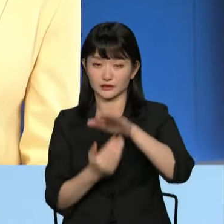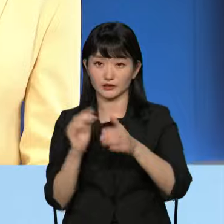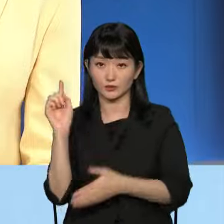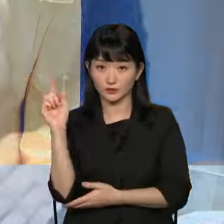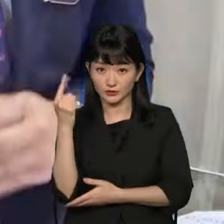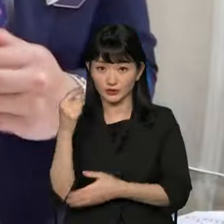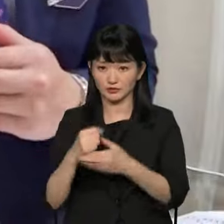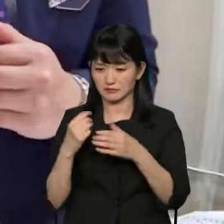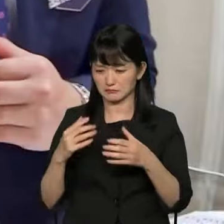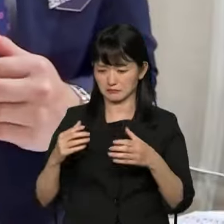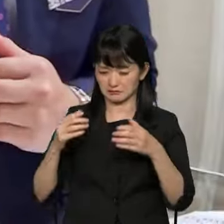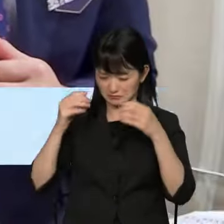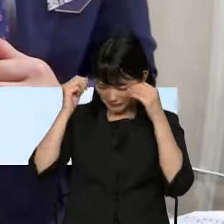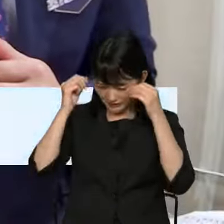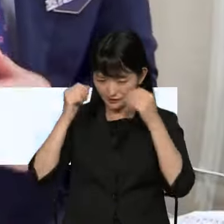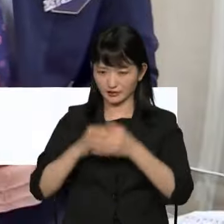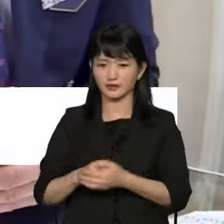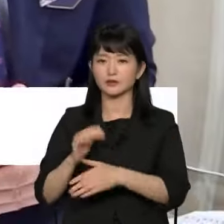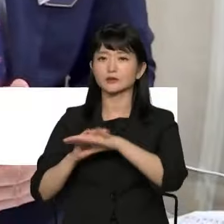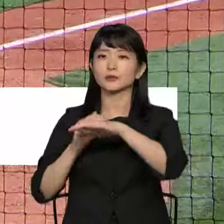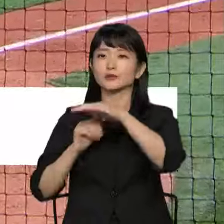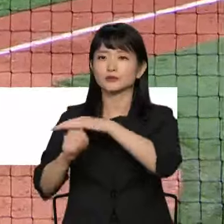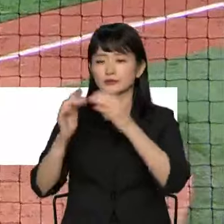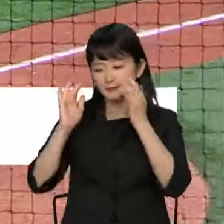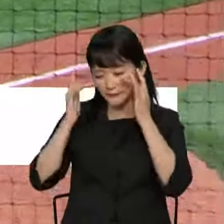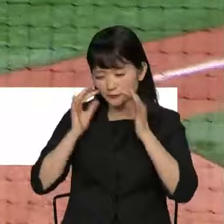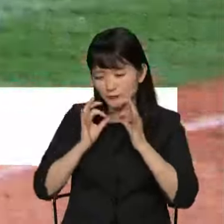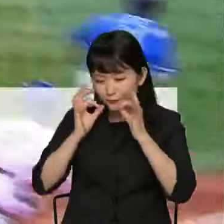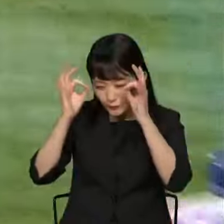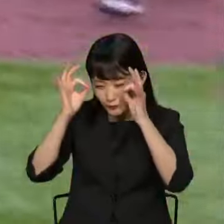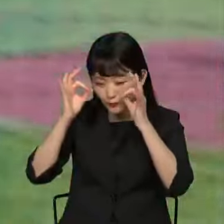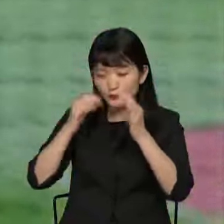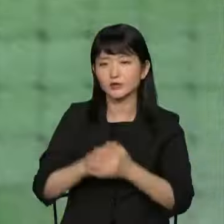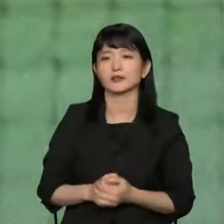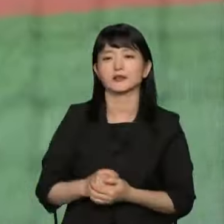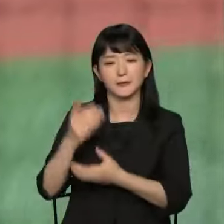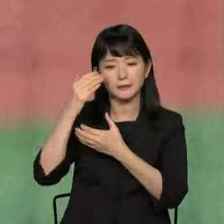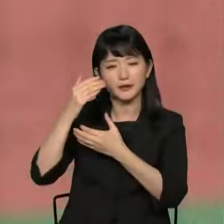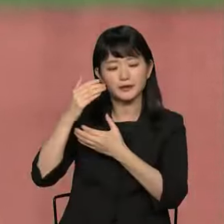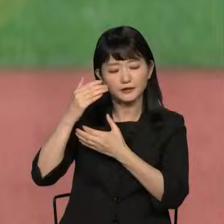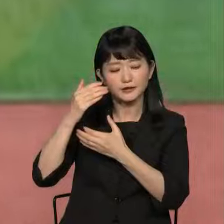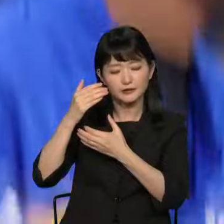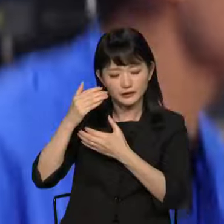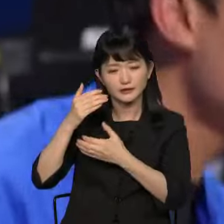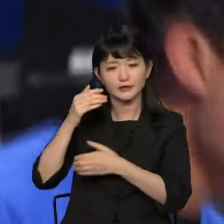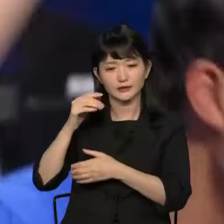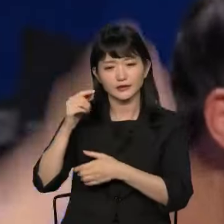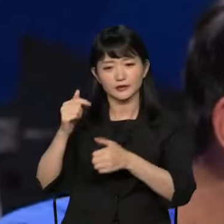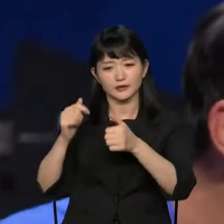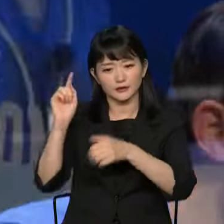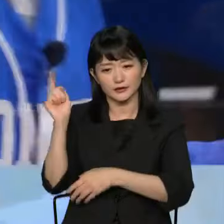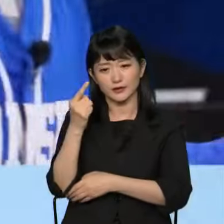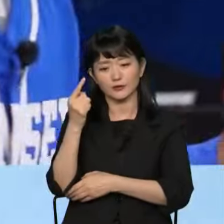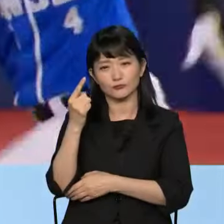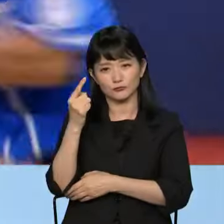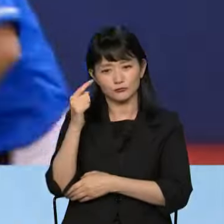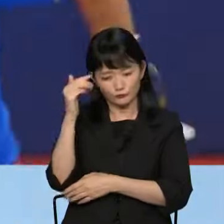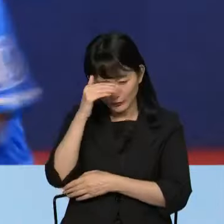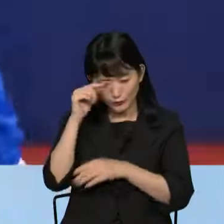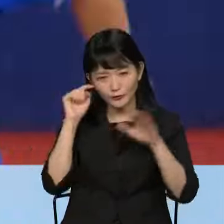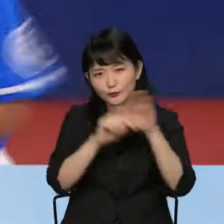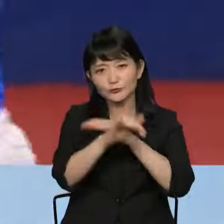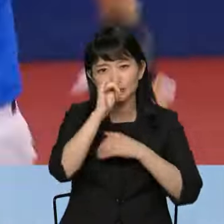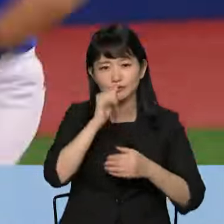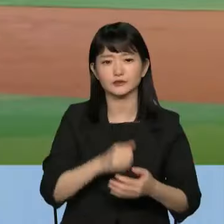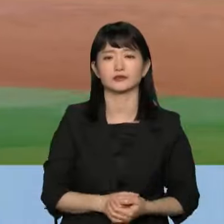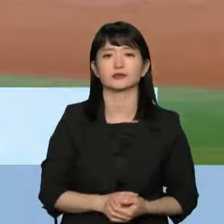그런 이 땅과 노력이 이 팬들의 마음을 좀 사로잡았다 이렇게 보여지고 특히나 또 최강야구의 이 제작진들 또 야구에